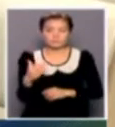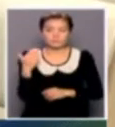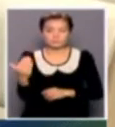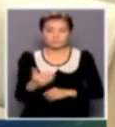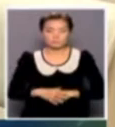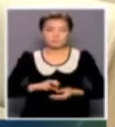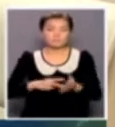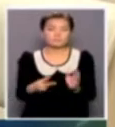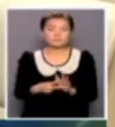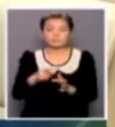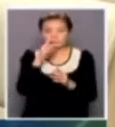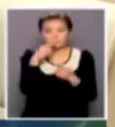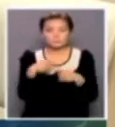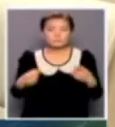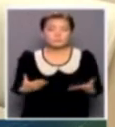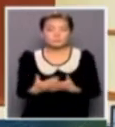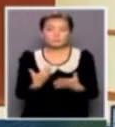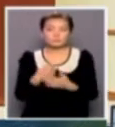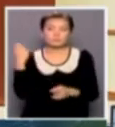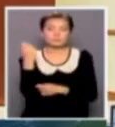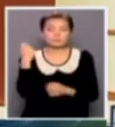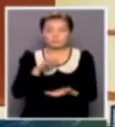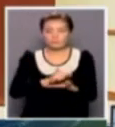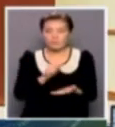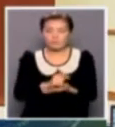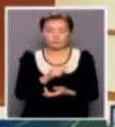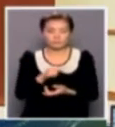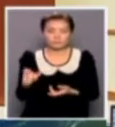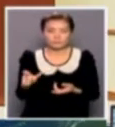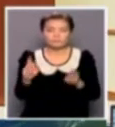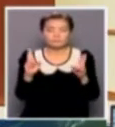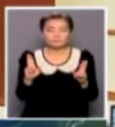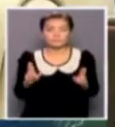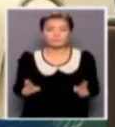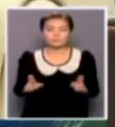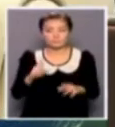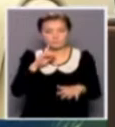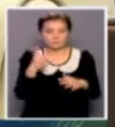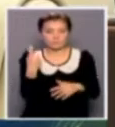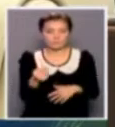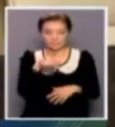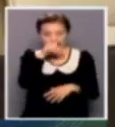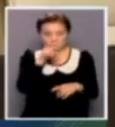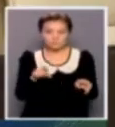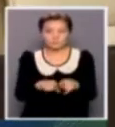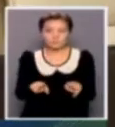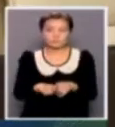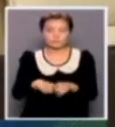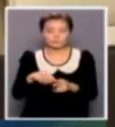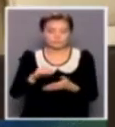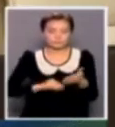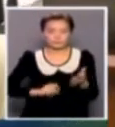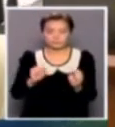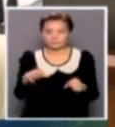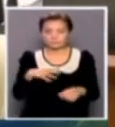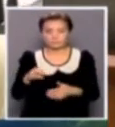тиесілі. Жобаның шикі тұстарда жоқ емес, айталық мал шаруашылығымен айналысатындарға қатысты норма күмәнді. Бір тауығы барларда декларация толтыруы